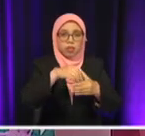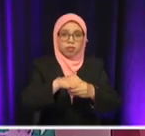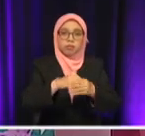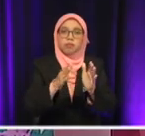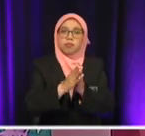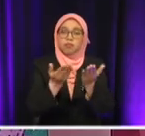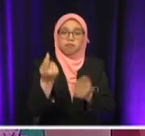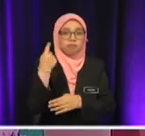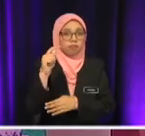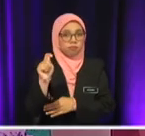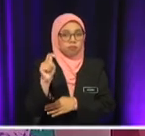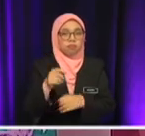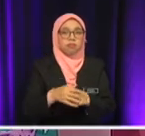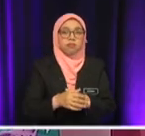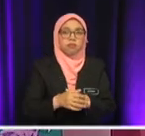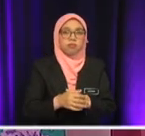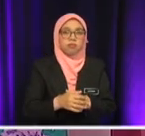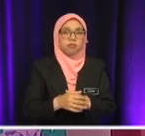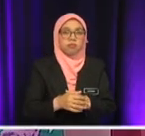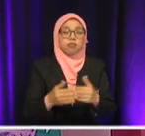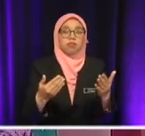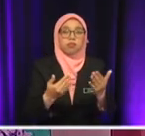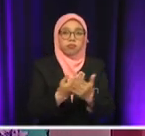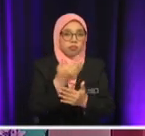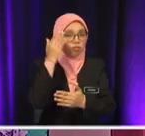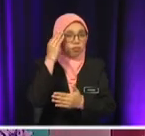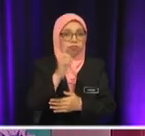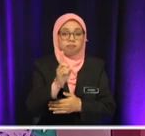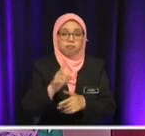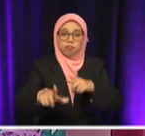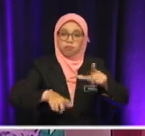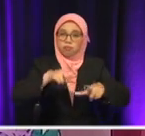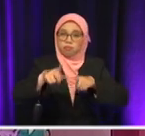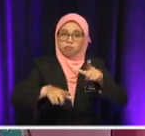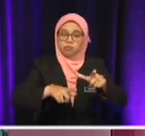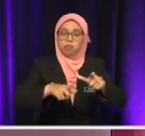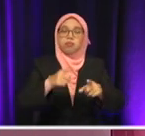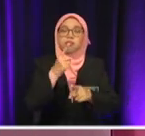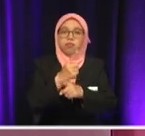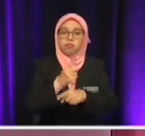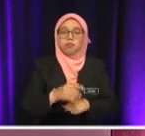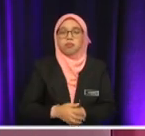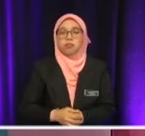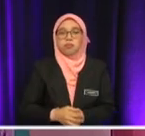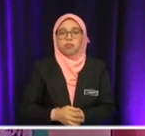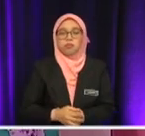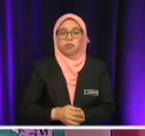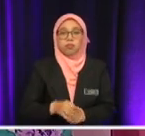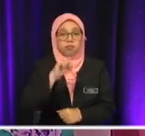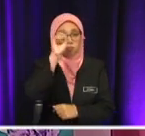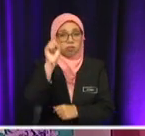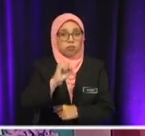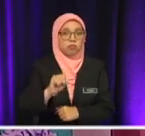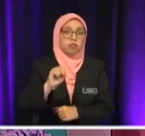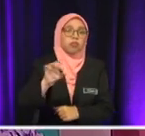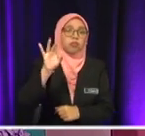bahawa yang mana satu, langkah yang satu, langkah kedua dan langkah-langkah yang seterusnya. Okey, baik, soalan 8, 9